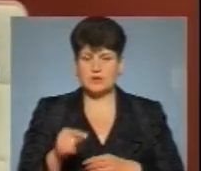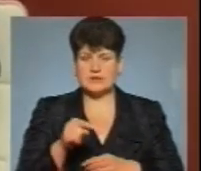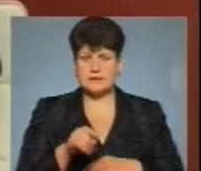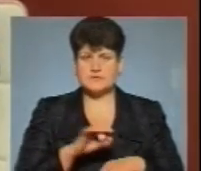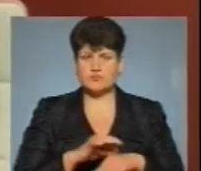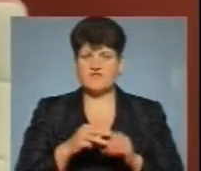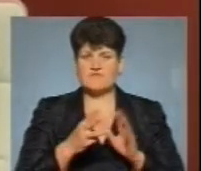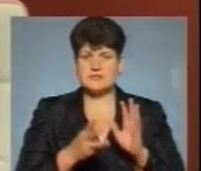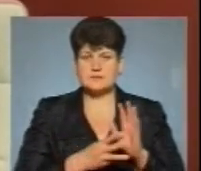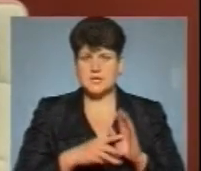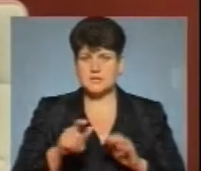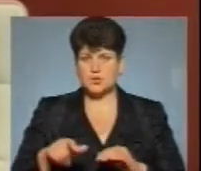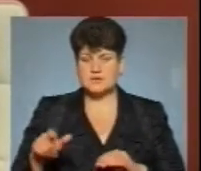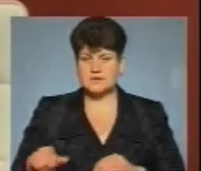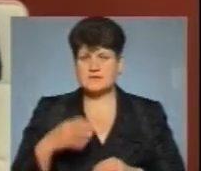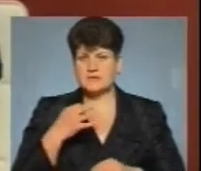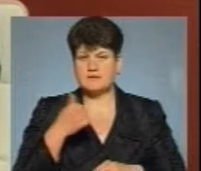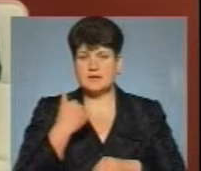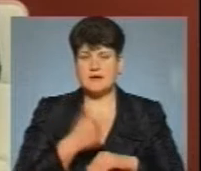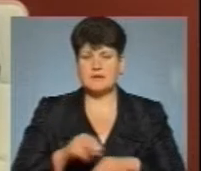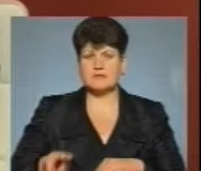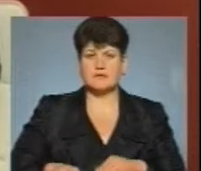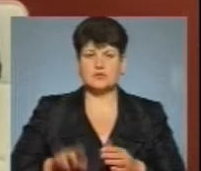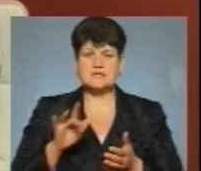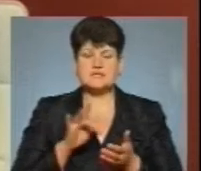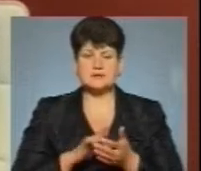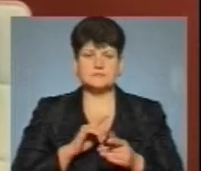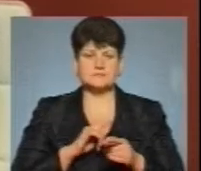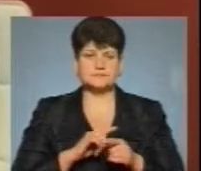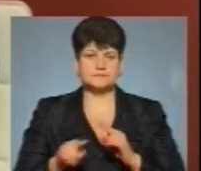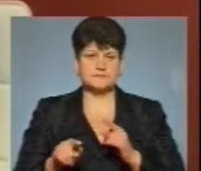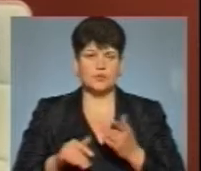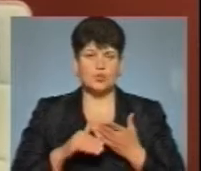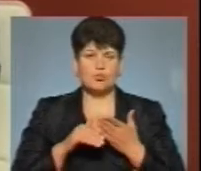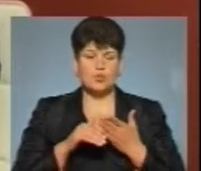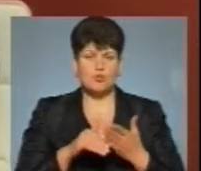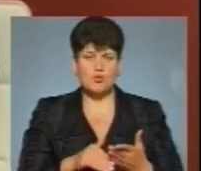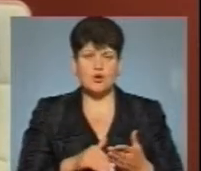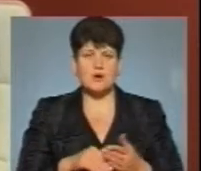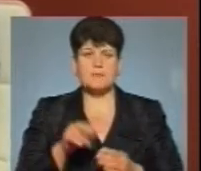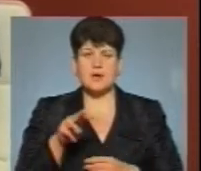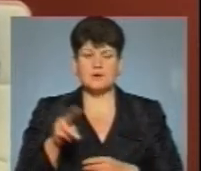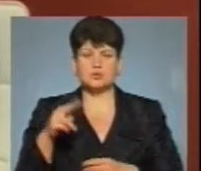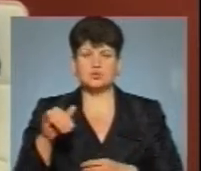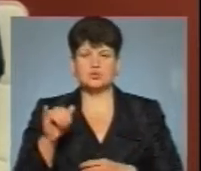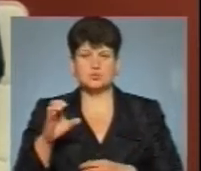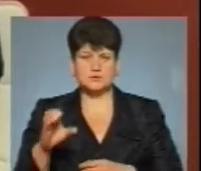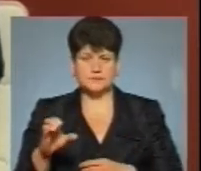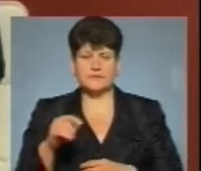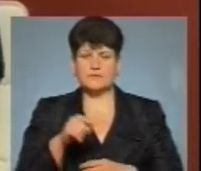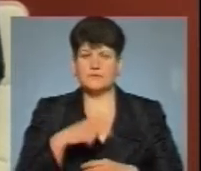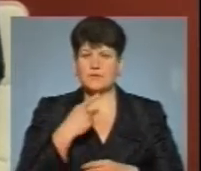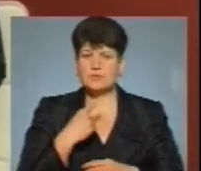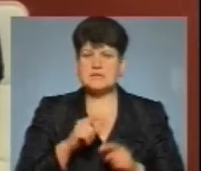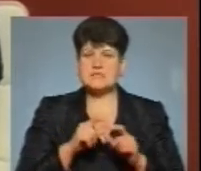захворіли 18 осіб, повідомив генеральний директор Центру екстреної медичної допомоги Михайло Джуз. За його словами,